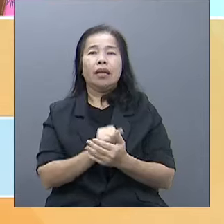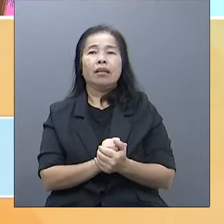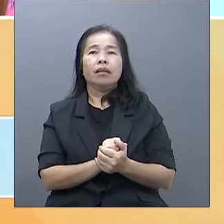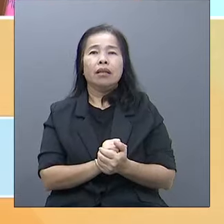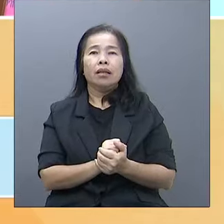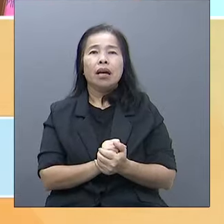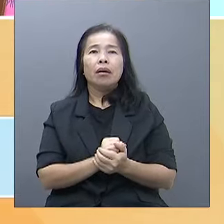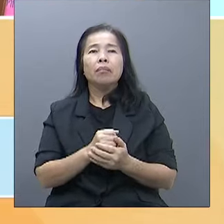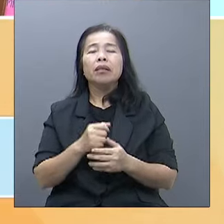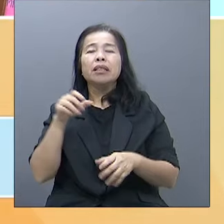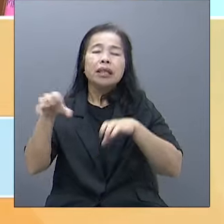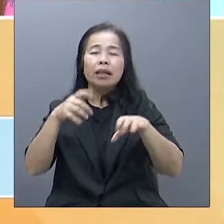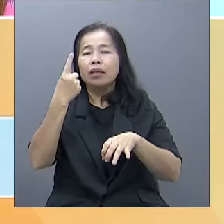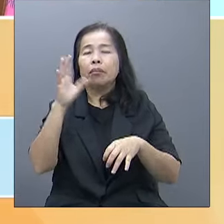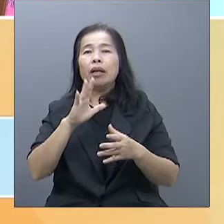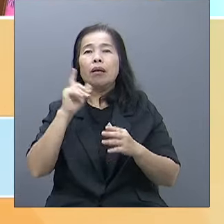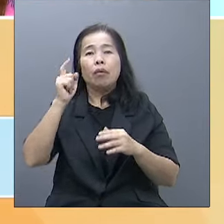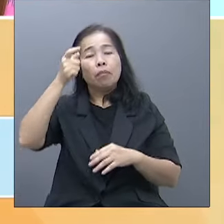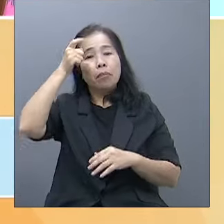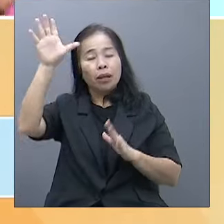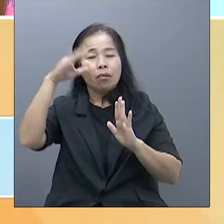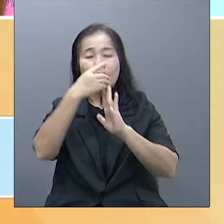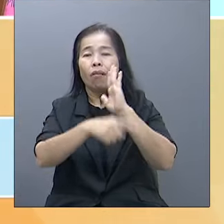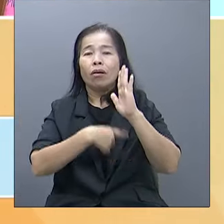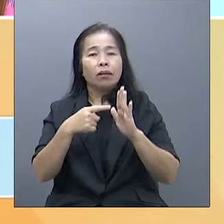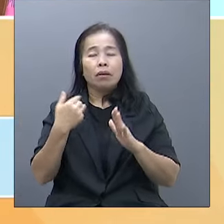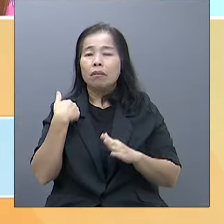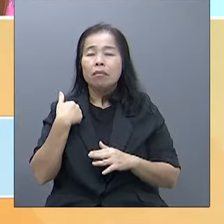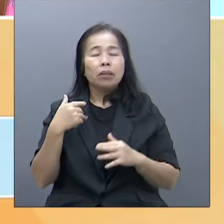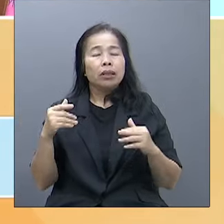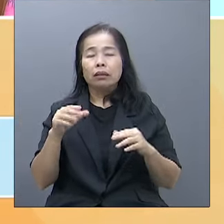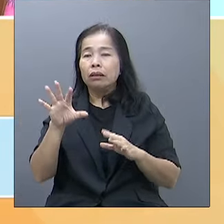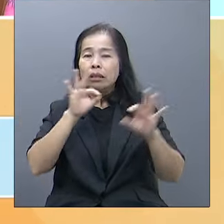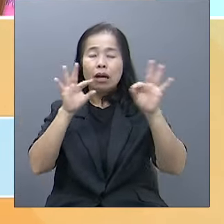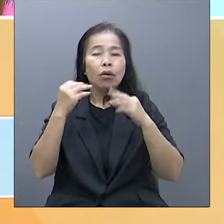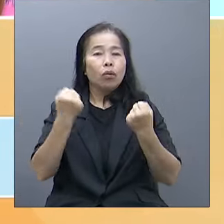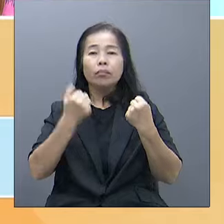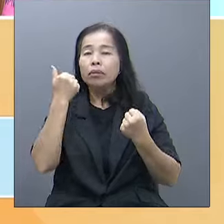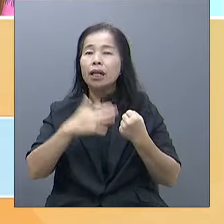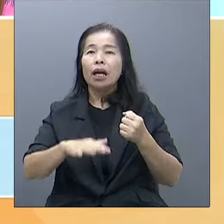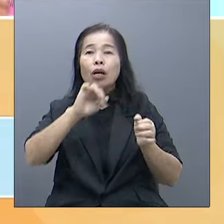ย่างเดียวหรอกเนาะเพราะว่าบ้านนอกไม่มีสิทธิ์ที่จะเลือกรถจะมานั่งรถตู้หรูๆก็ไม่ ม ี